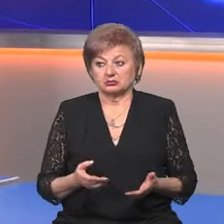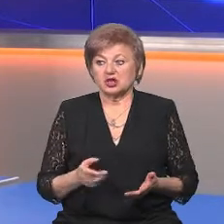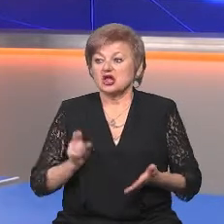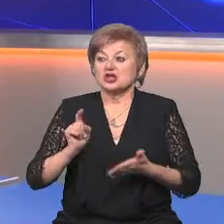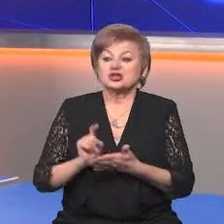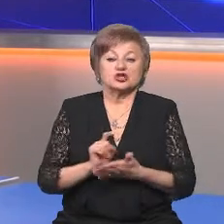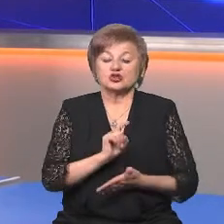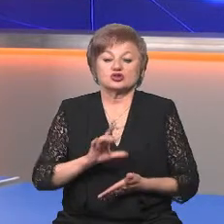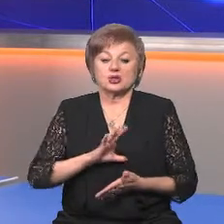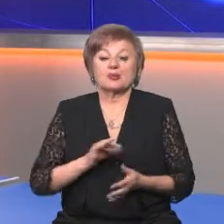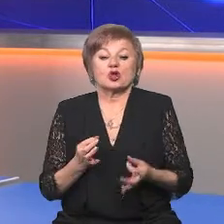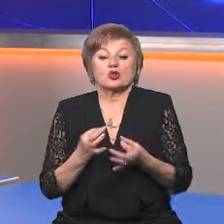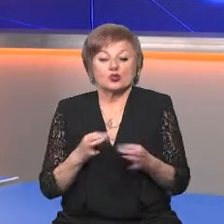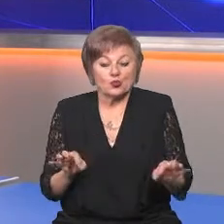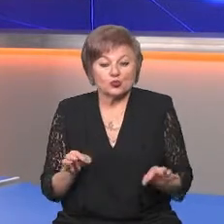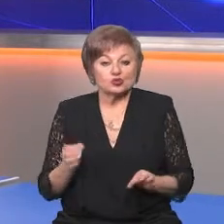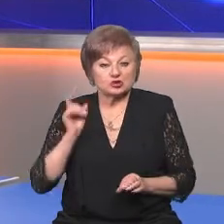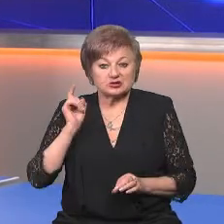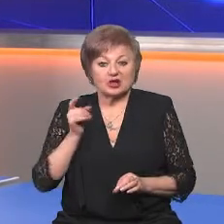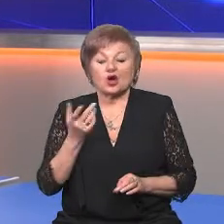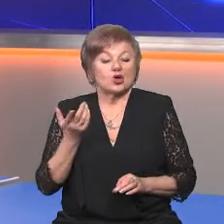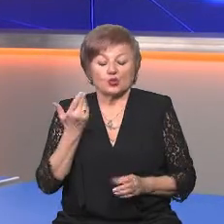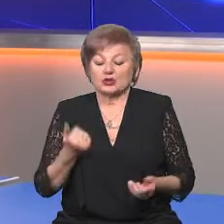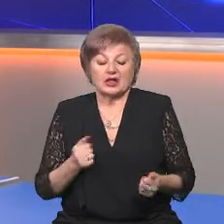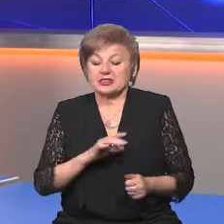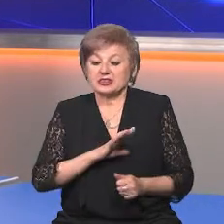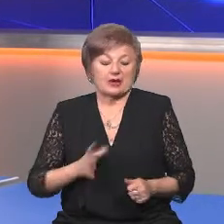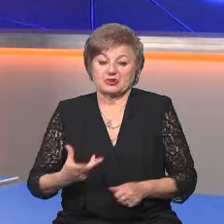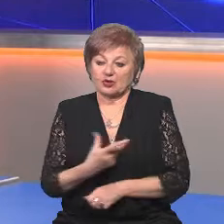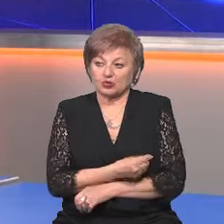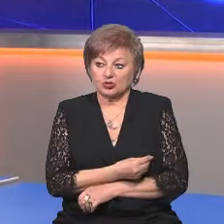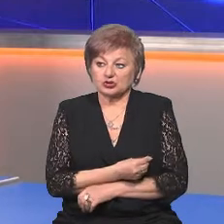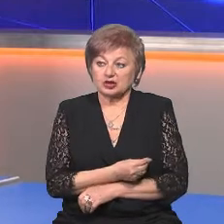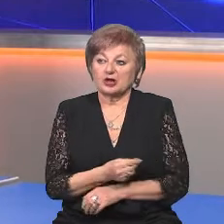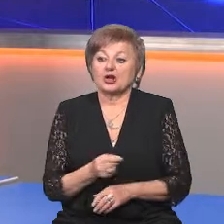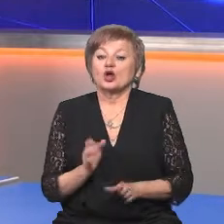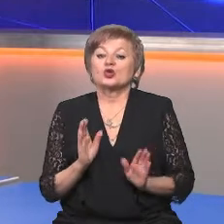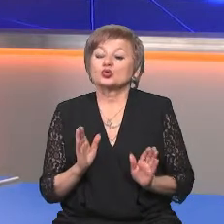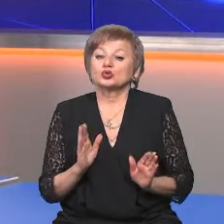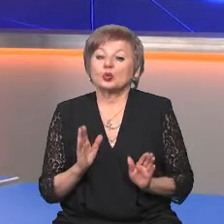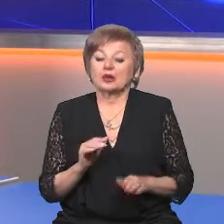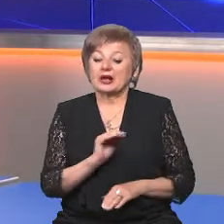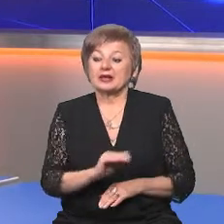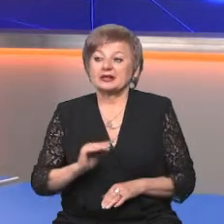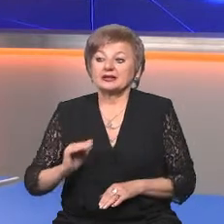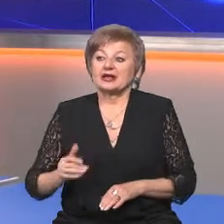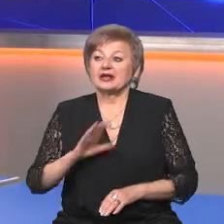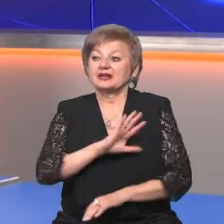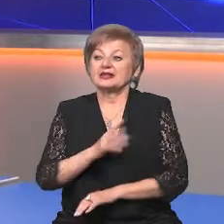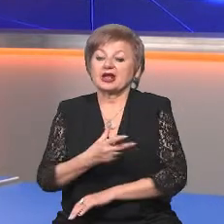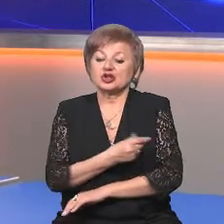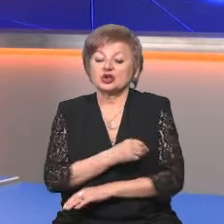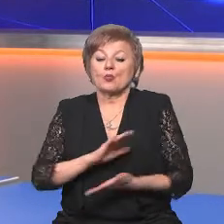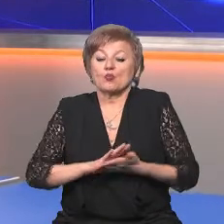повинна була допущена туди, якщо вона була не щеплена. Виключена є тільки ті діти, які не щеплюються за